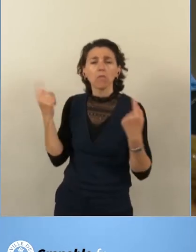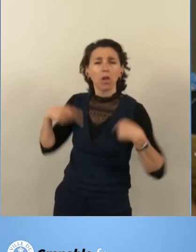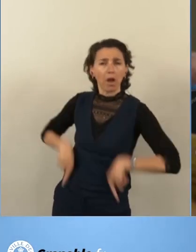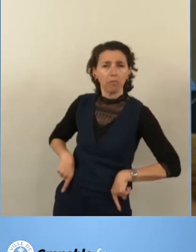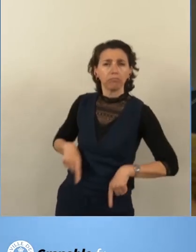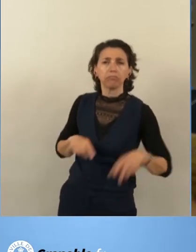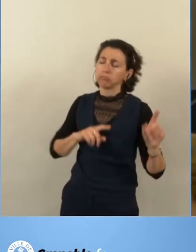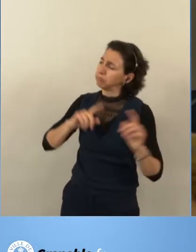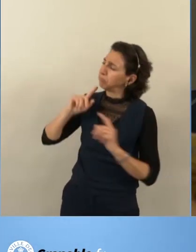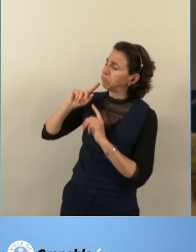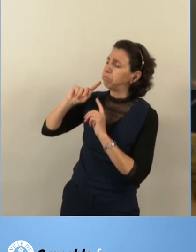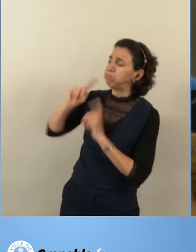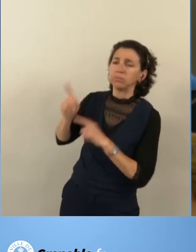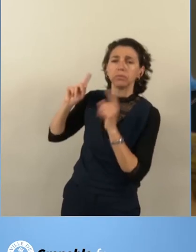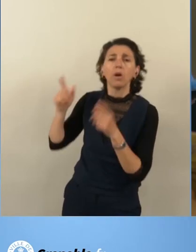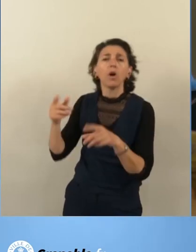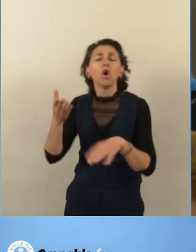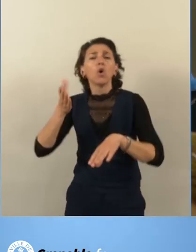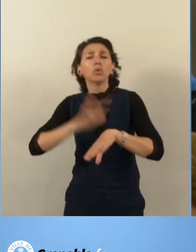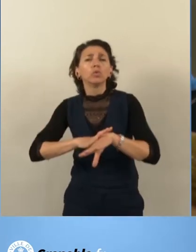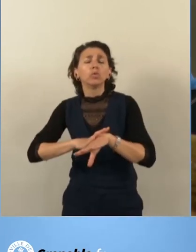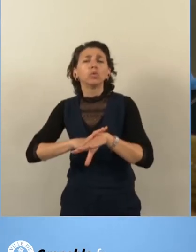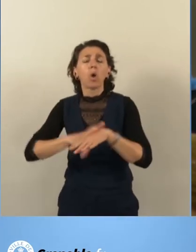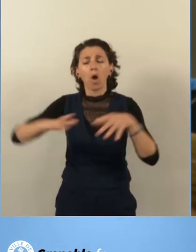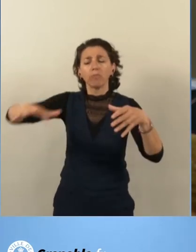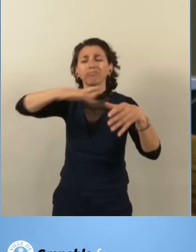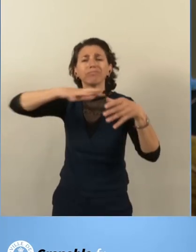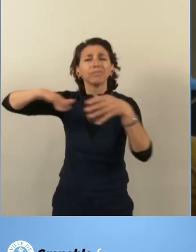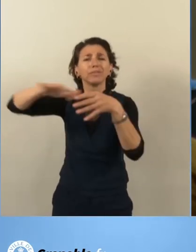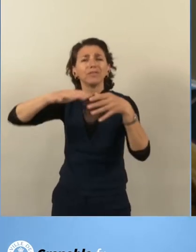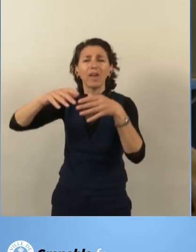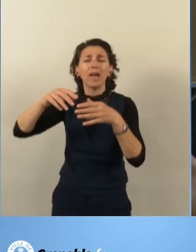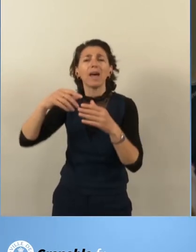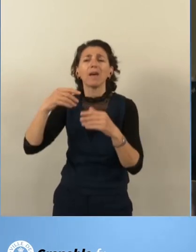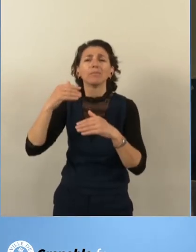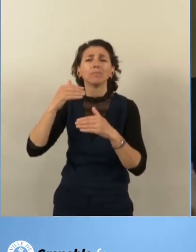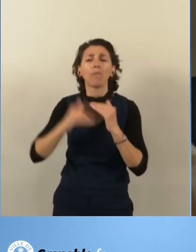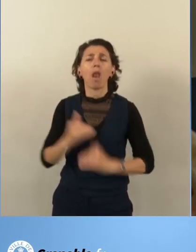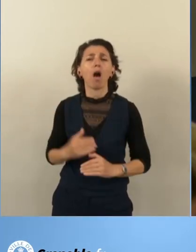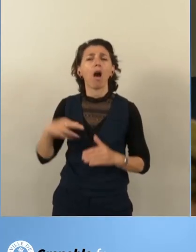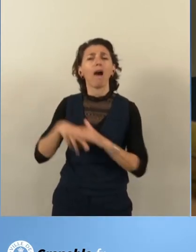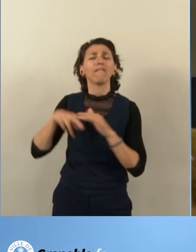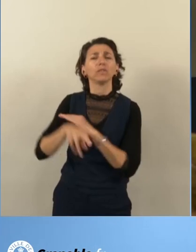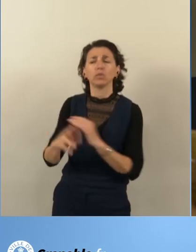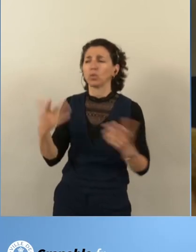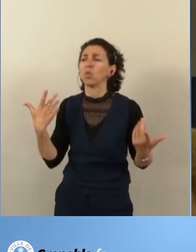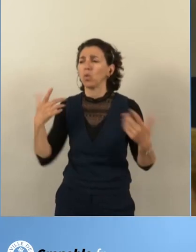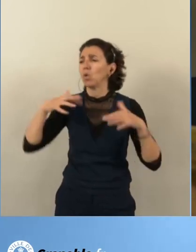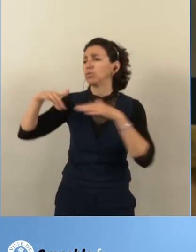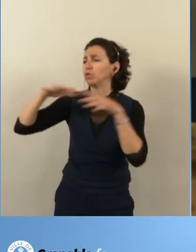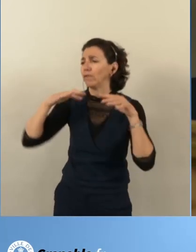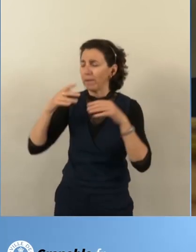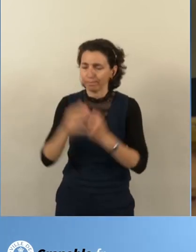le plan de révision des de protection de l'atmosphère je voudrais juste quand même rappeler